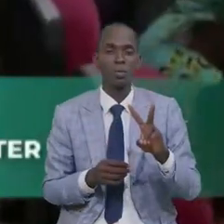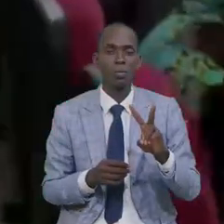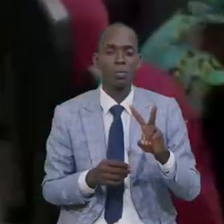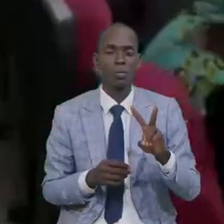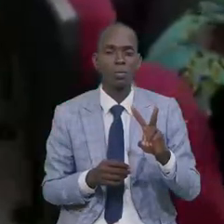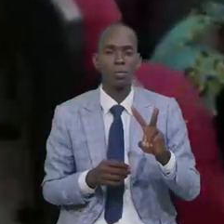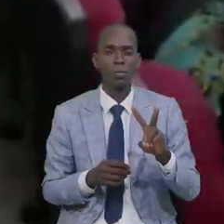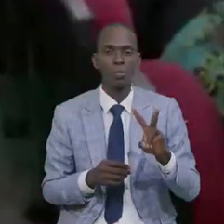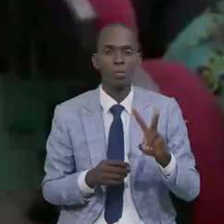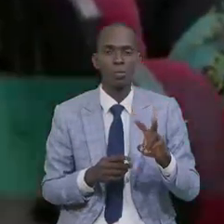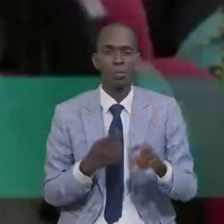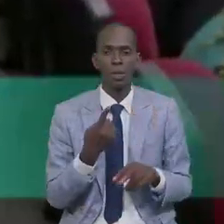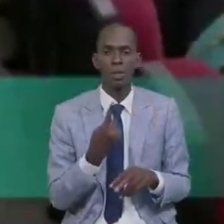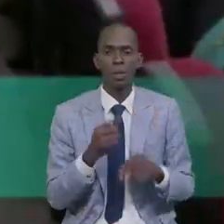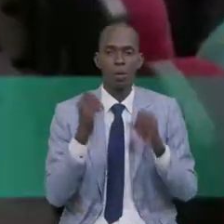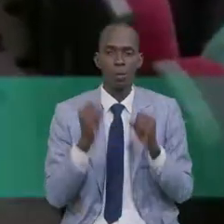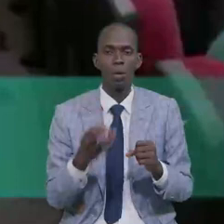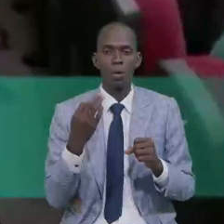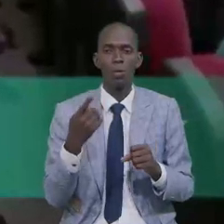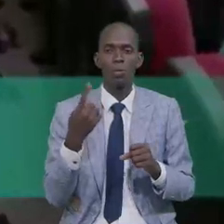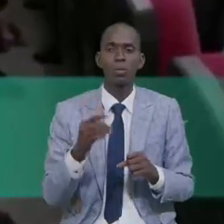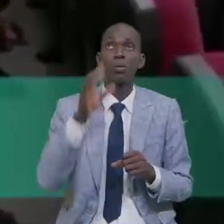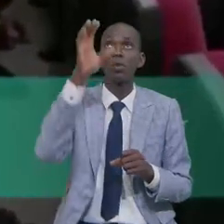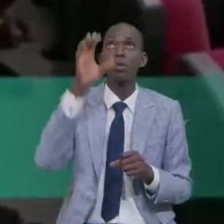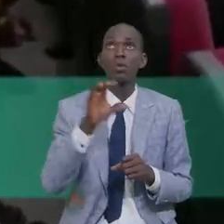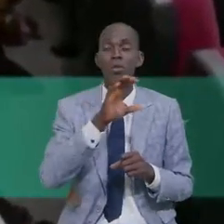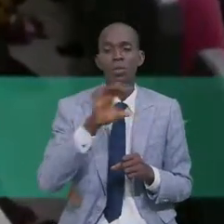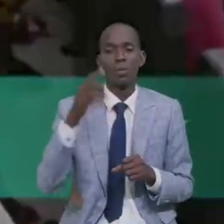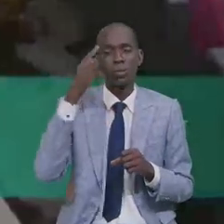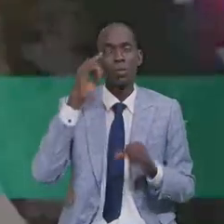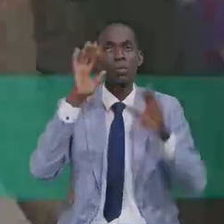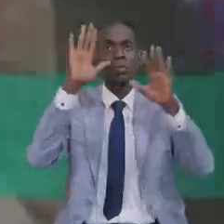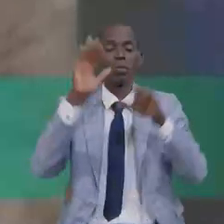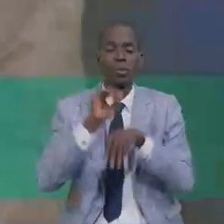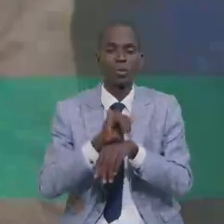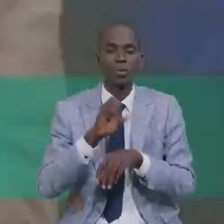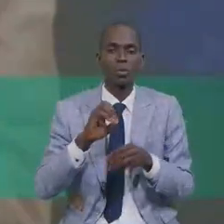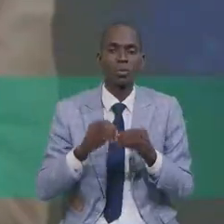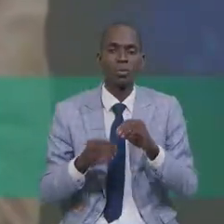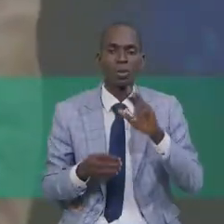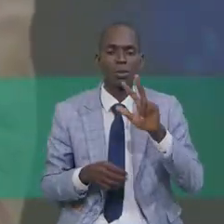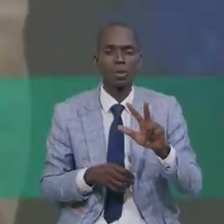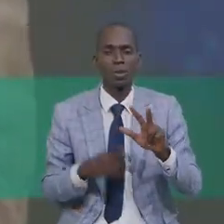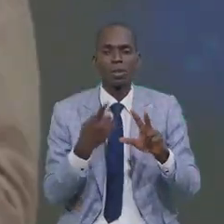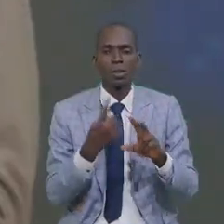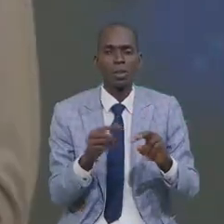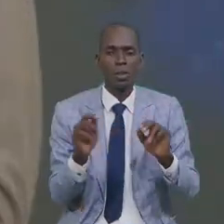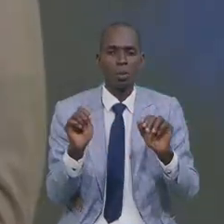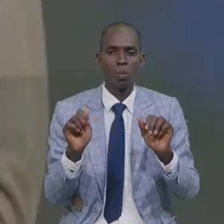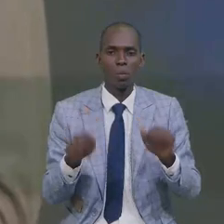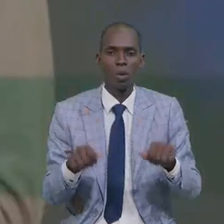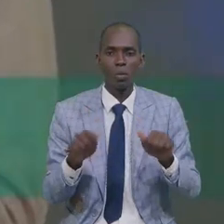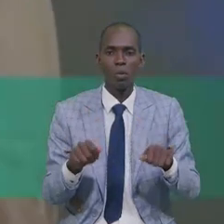nous. Deuxièmement, la puissance de la croix pour les miracles. Troisième élément, les possibilités